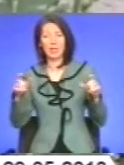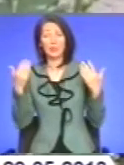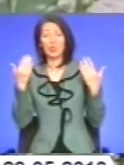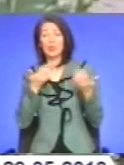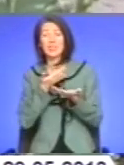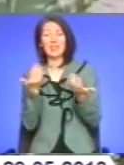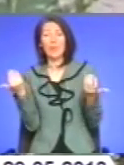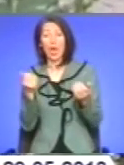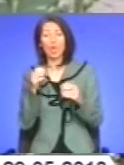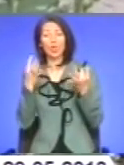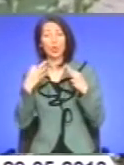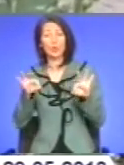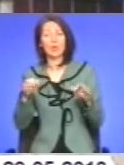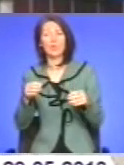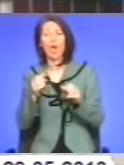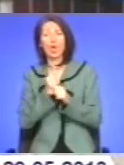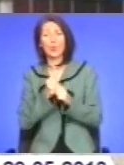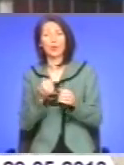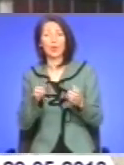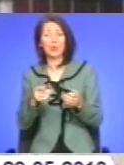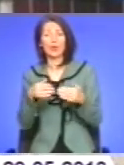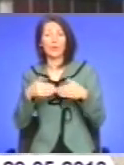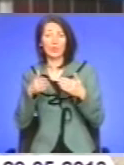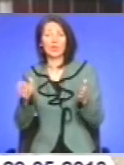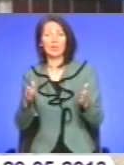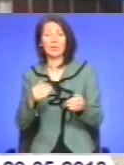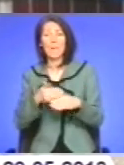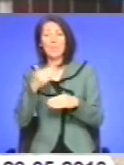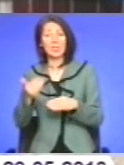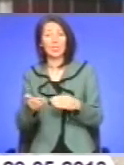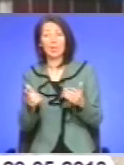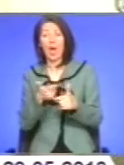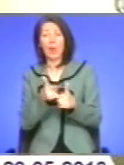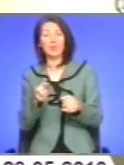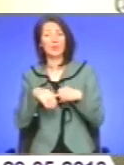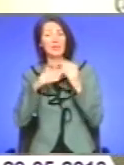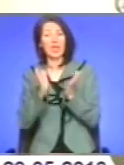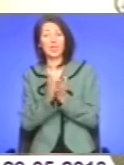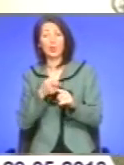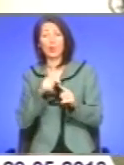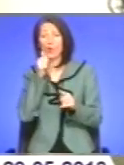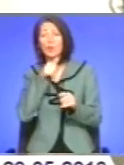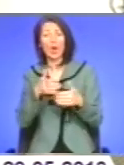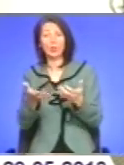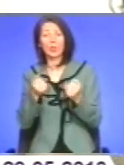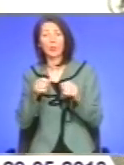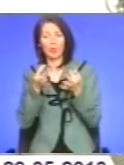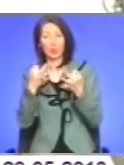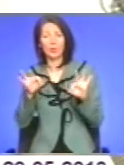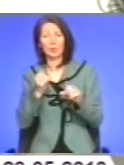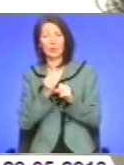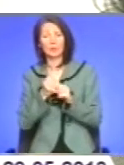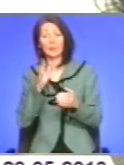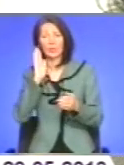А отже, відкриються пізніше, а то й взагалі ризикують цього року так і не отримати дозвіл. За прогнозом, на 1 червня серед закладів